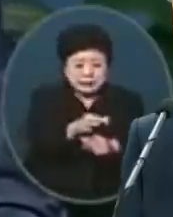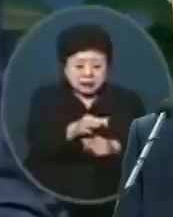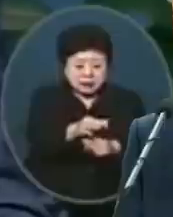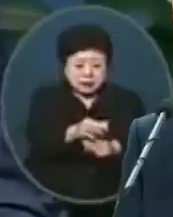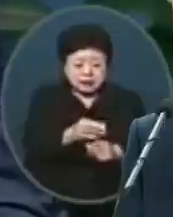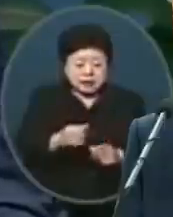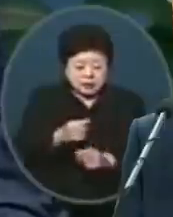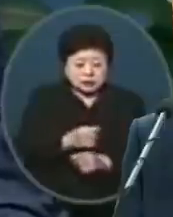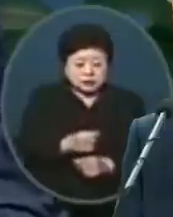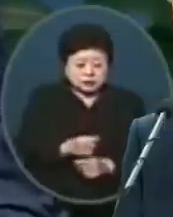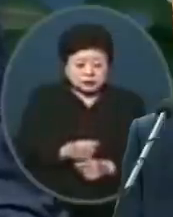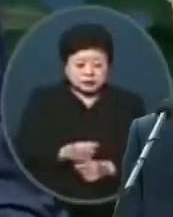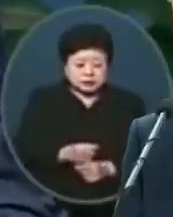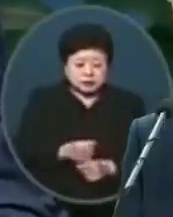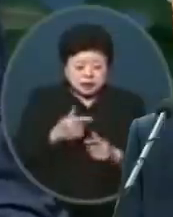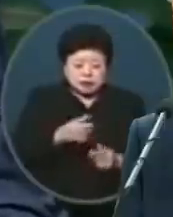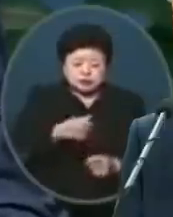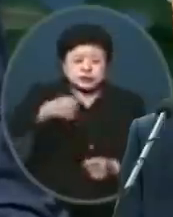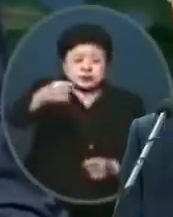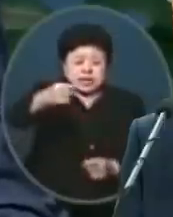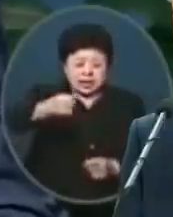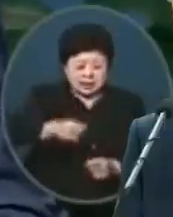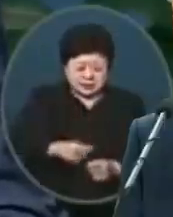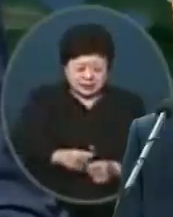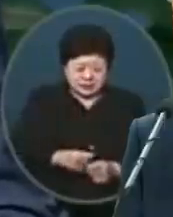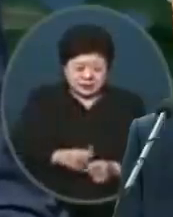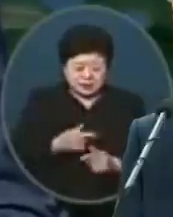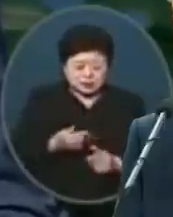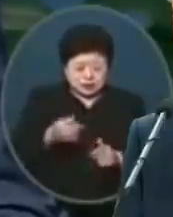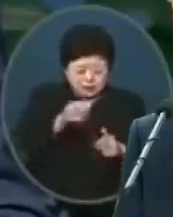네 짐도 내 짐이다.